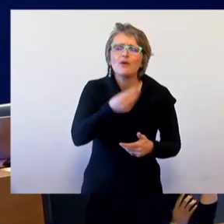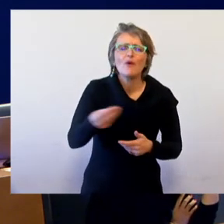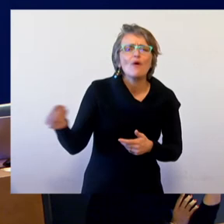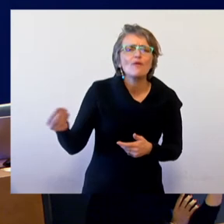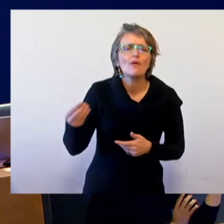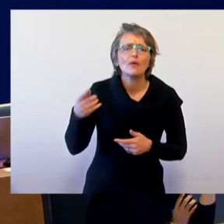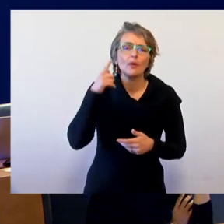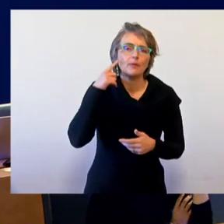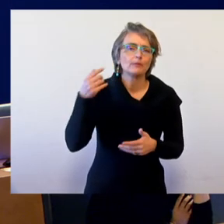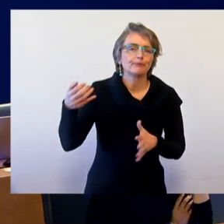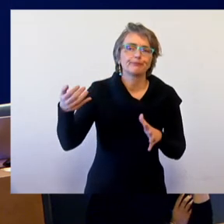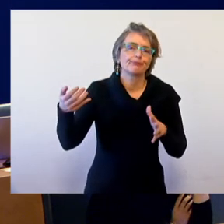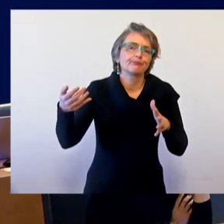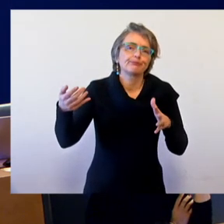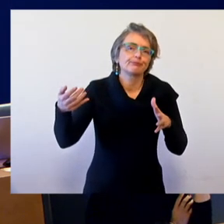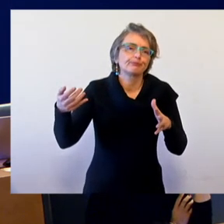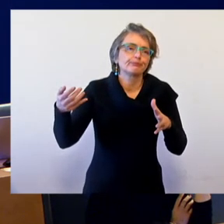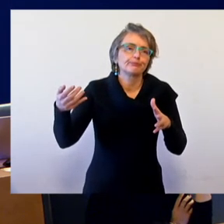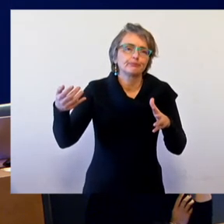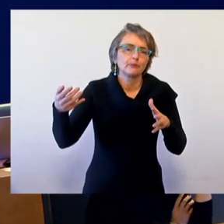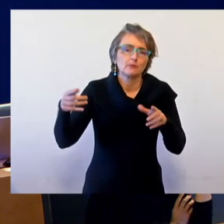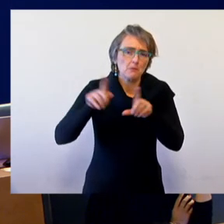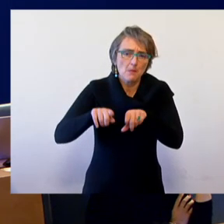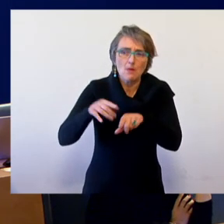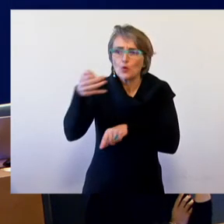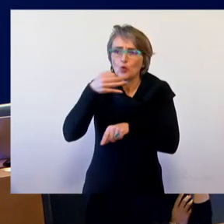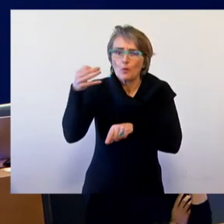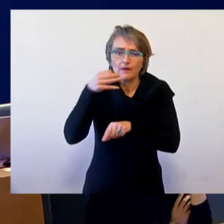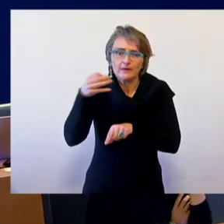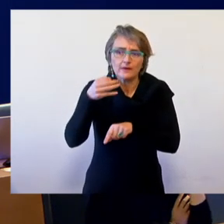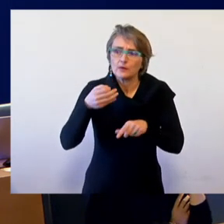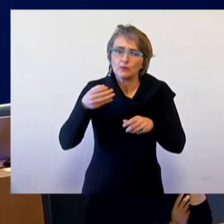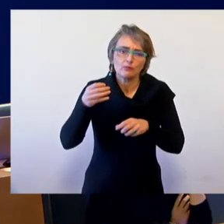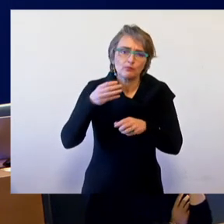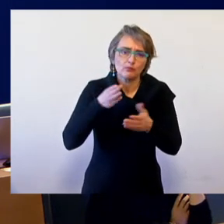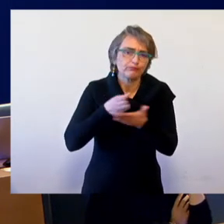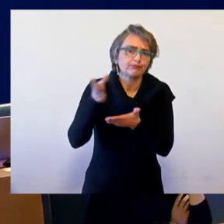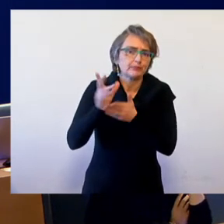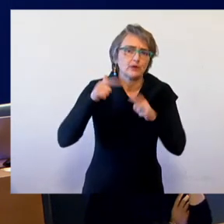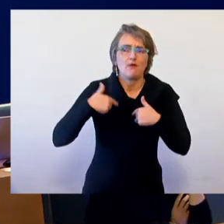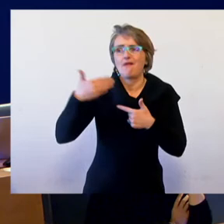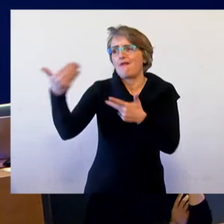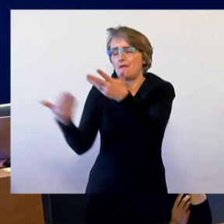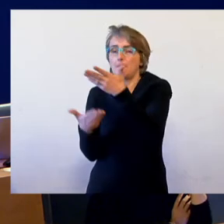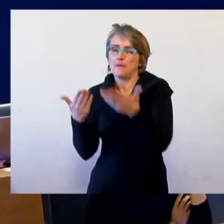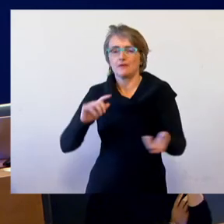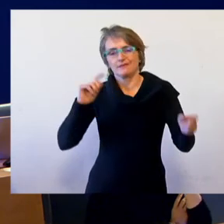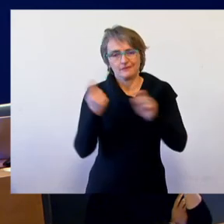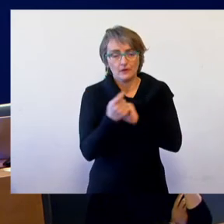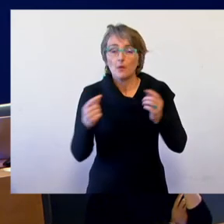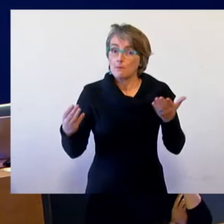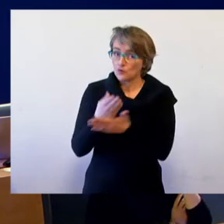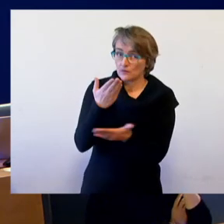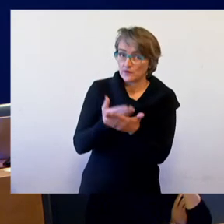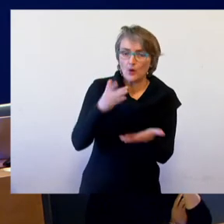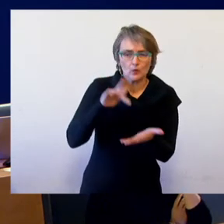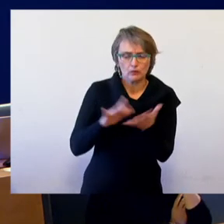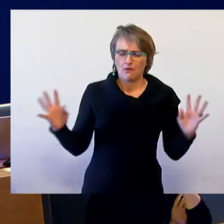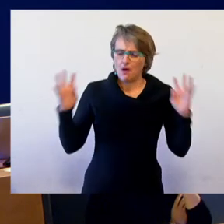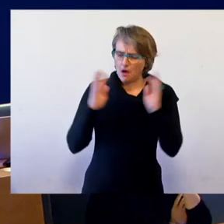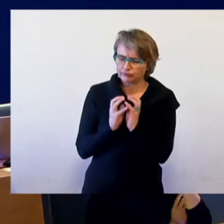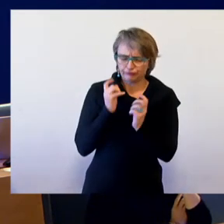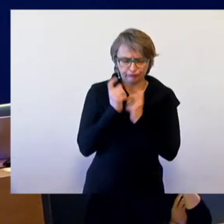toute façon les années précédentes et c'était récurrent. Ces projets ont fait l'objet d'une concertation et ont été présentés à tous les